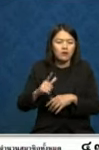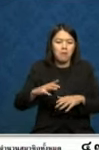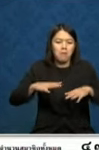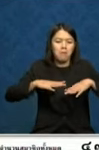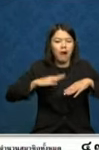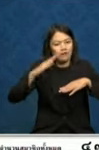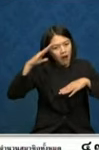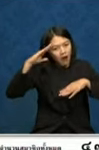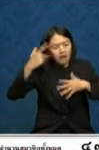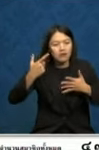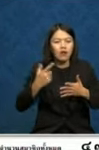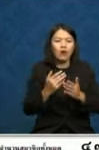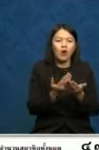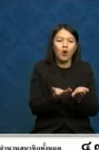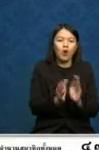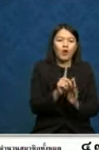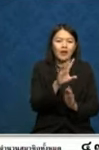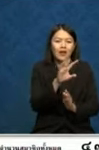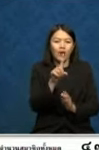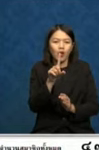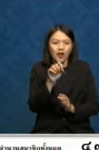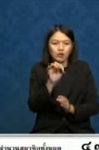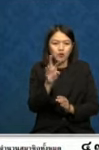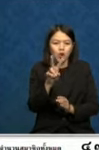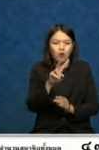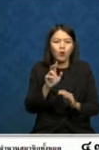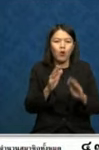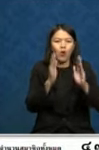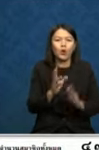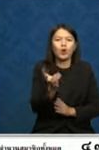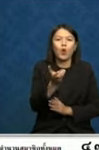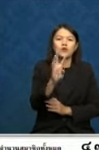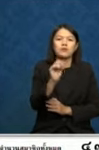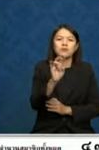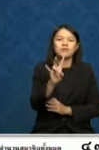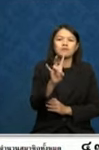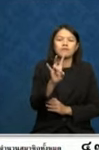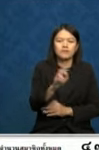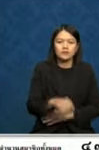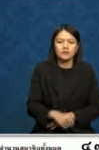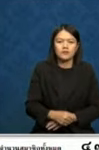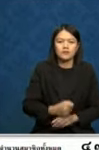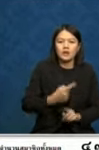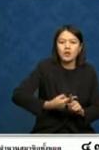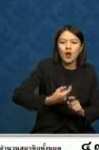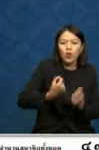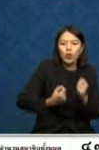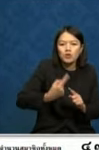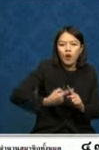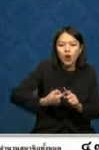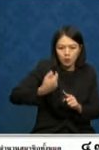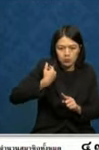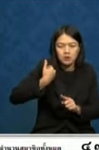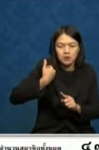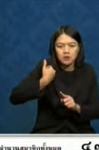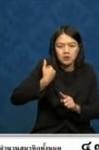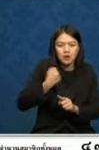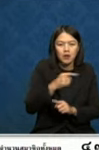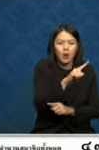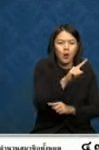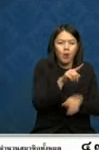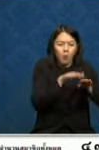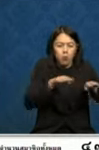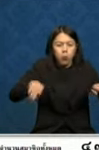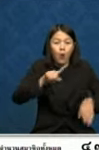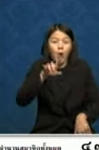ราชการทหาร192ครอบครัวทั้งที่มีกำลังพล47คนยังมีเช่ารถผูกพัน5ปีครับไว้ใช้ปฏิบัติภารกิจอีก108คัน